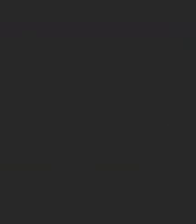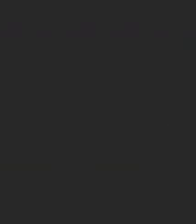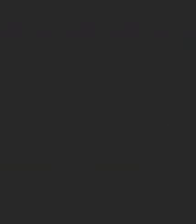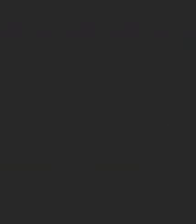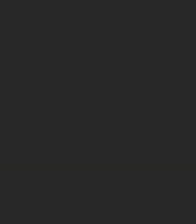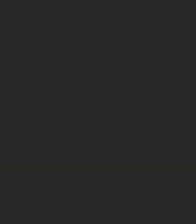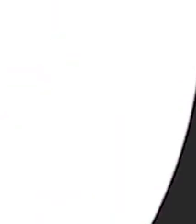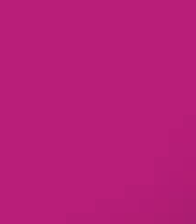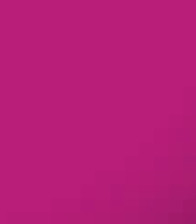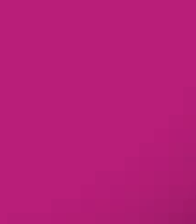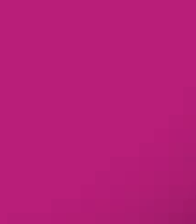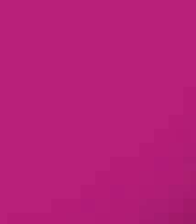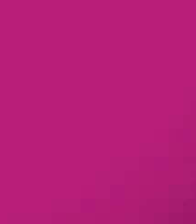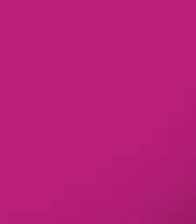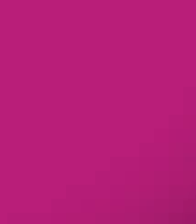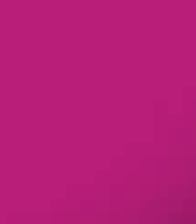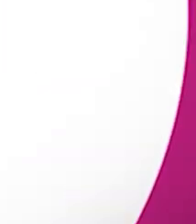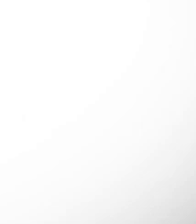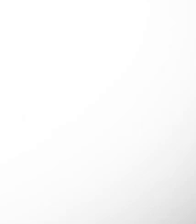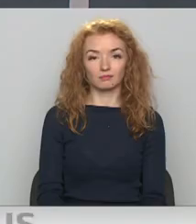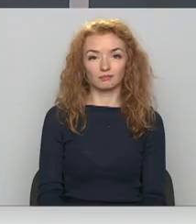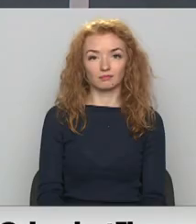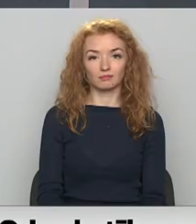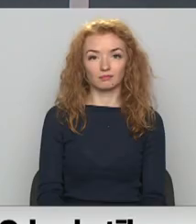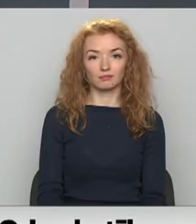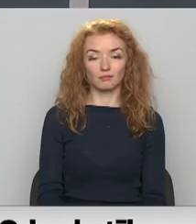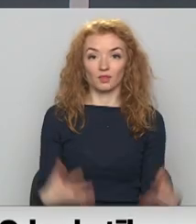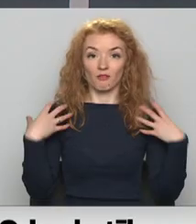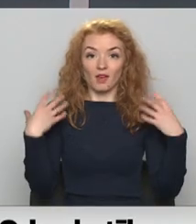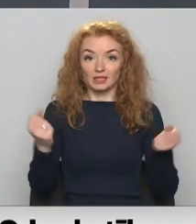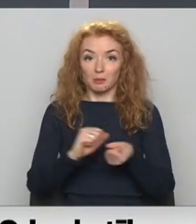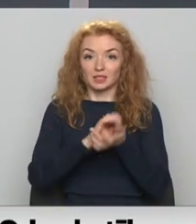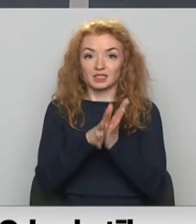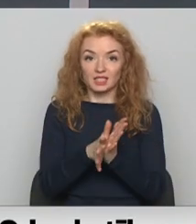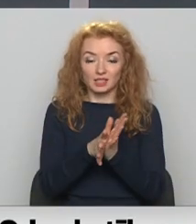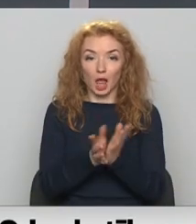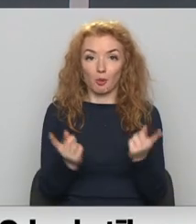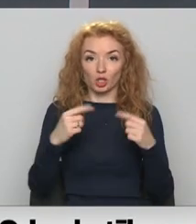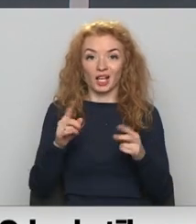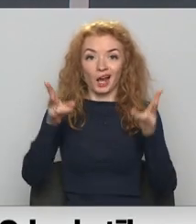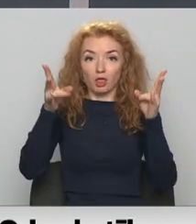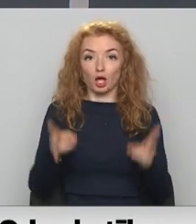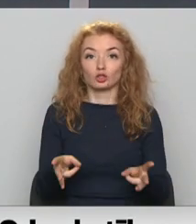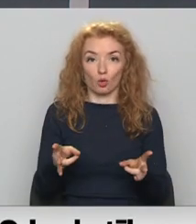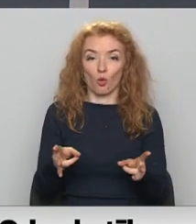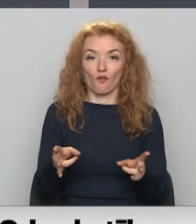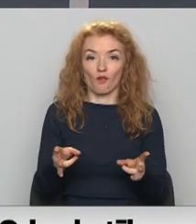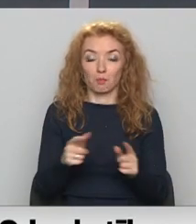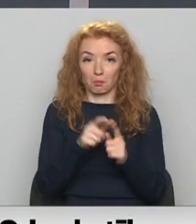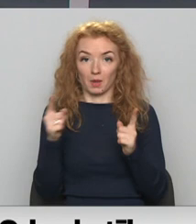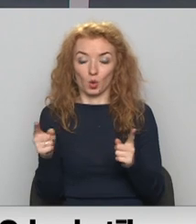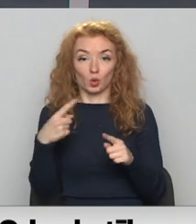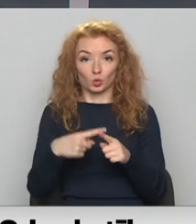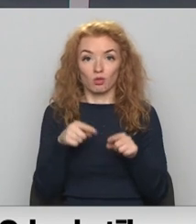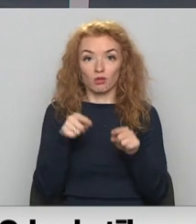Re, viss ēters ir te! Veselības sistēma atrodas katastrofas priekšā. Tā Latvijas